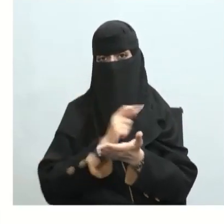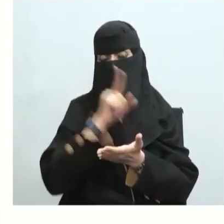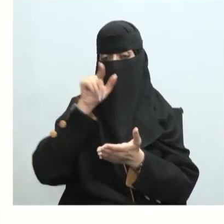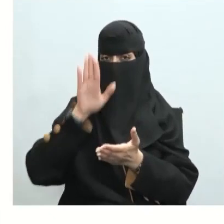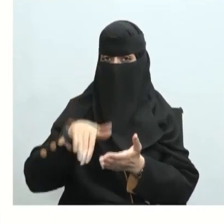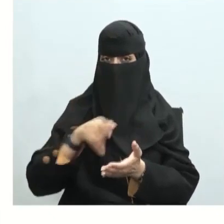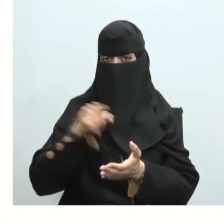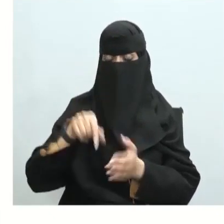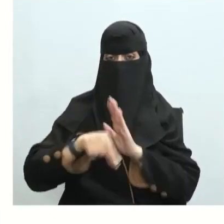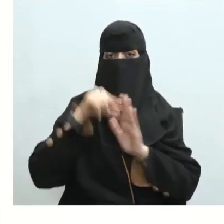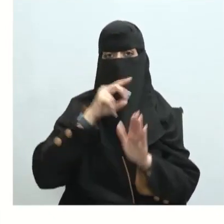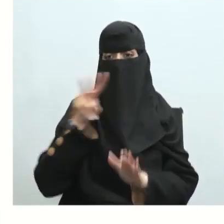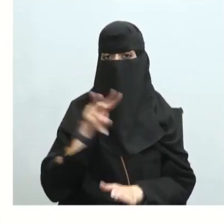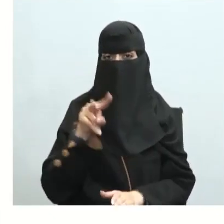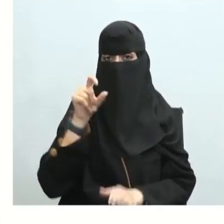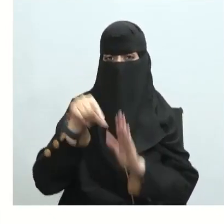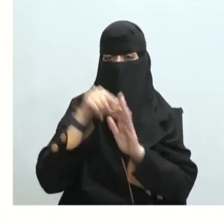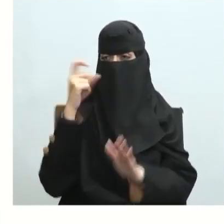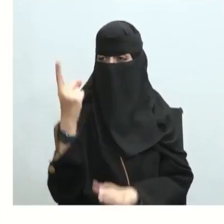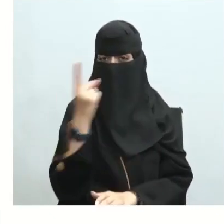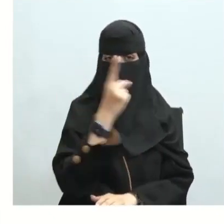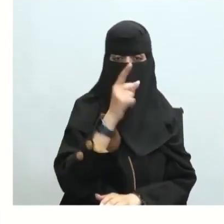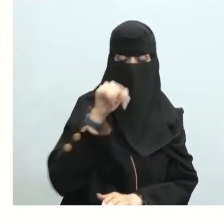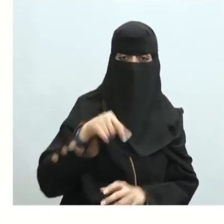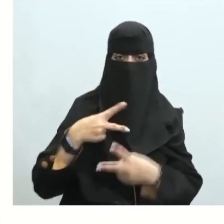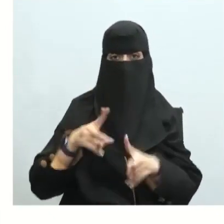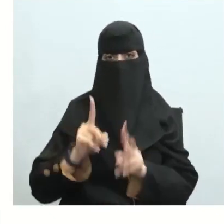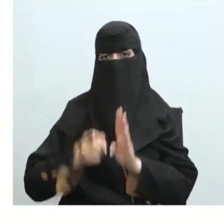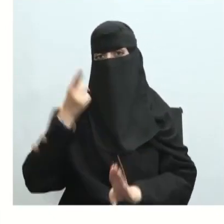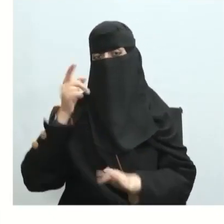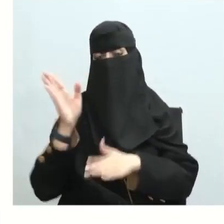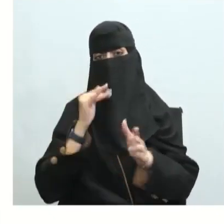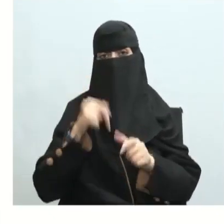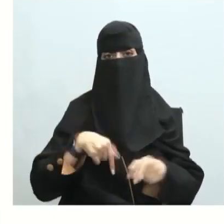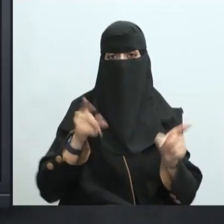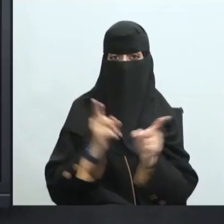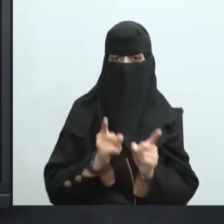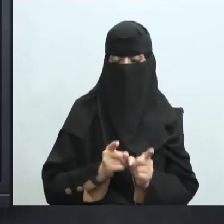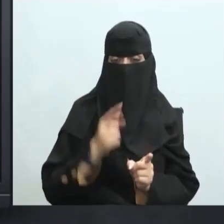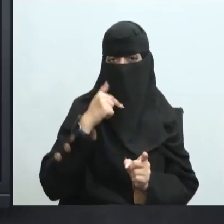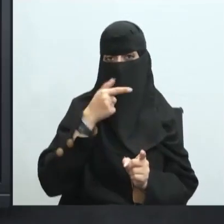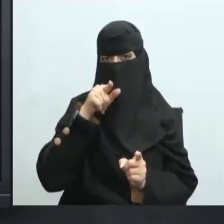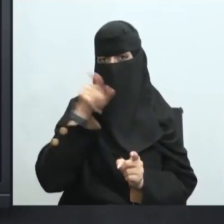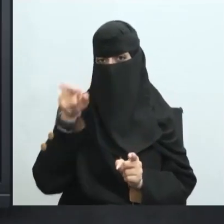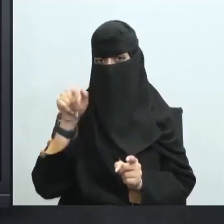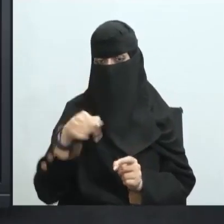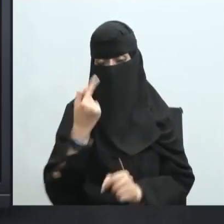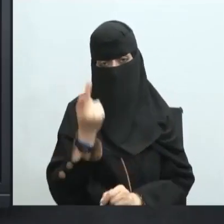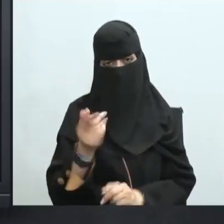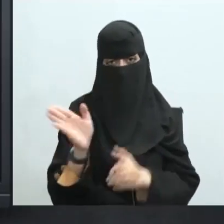احد الموضوعين الذين بدات بها في البدايه ملخص ل الطلب